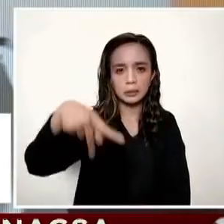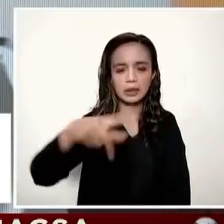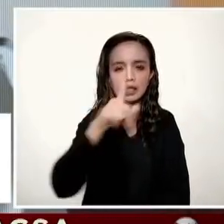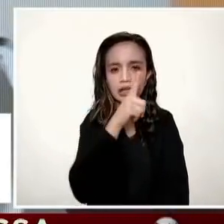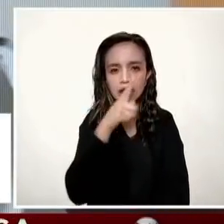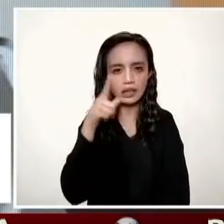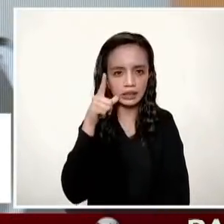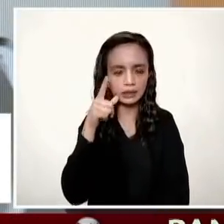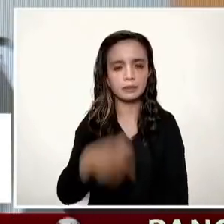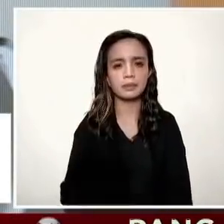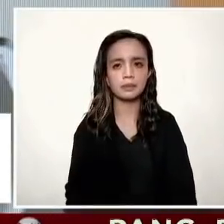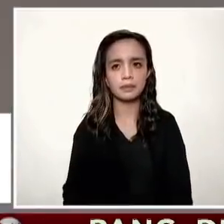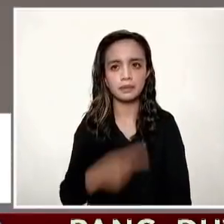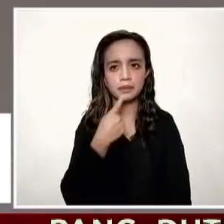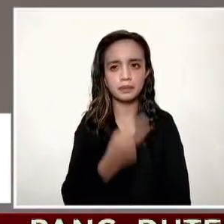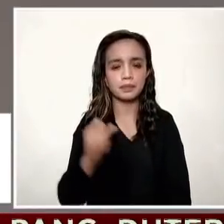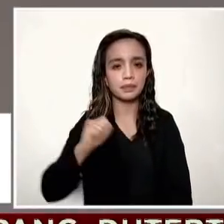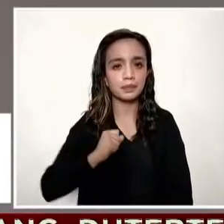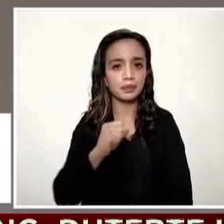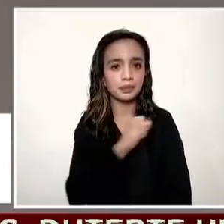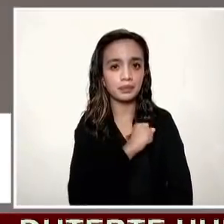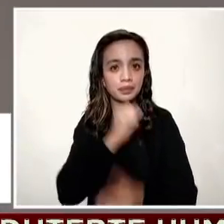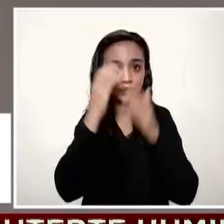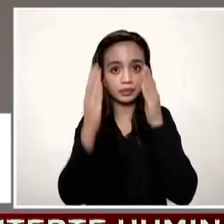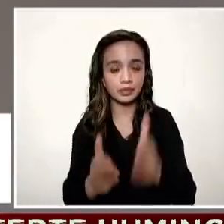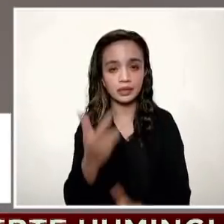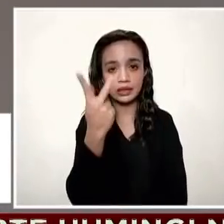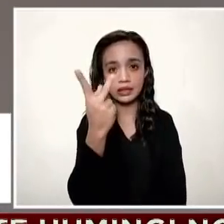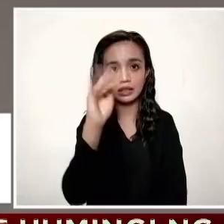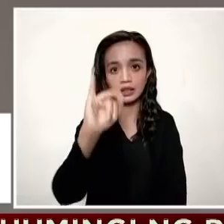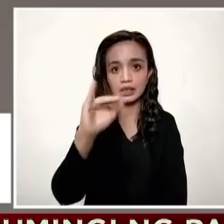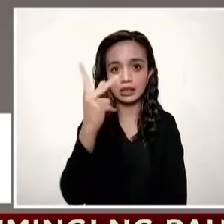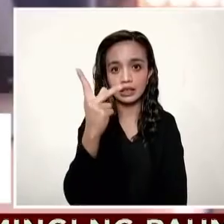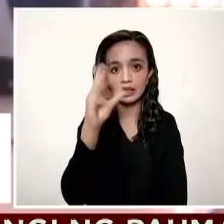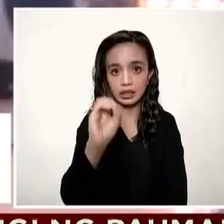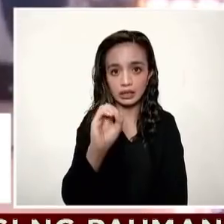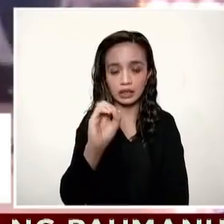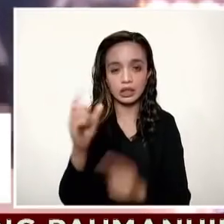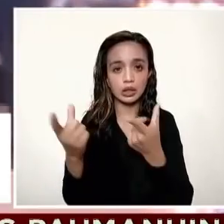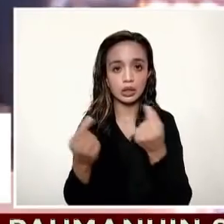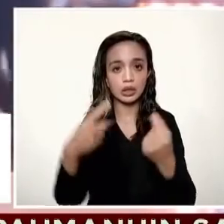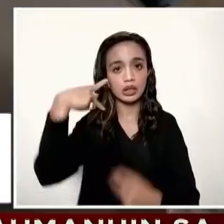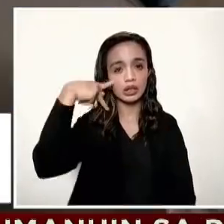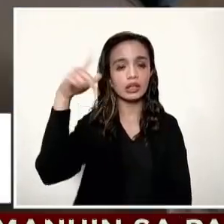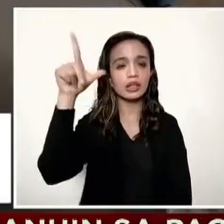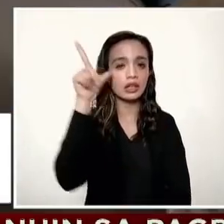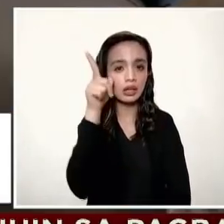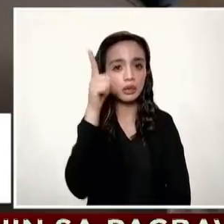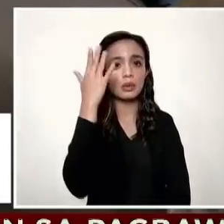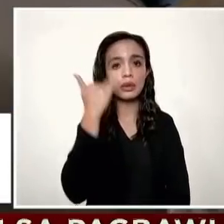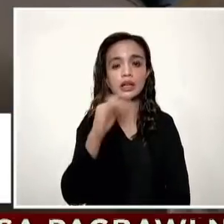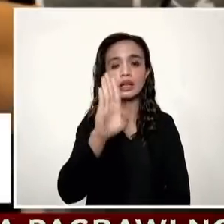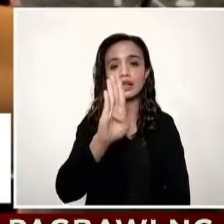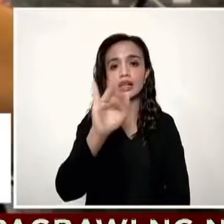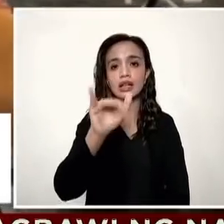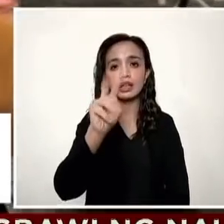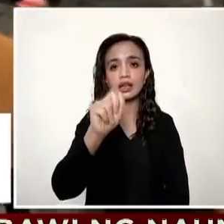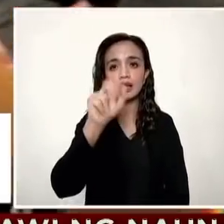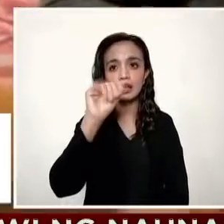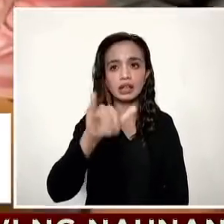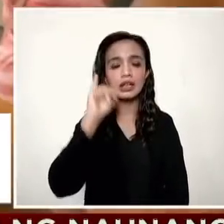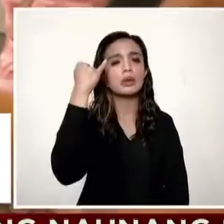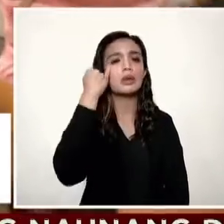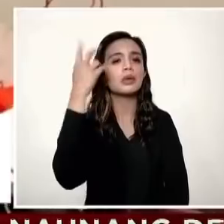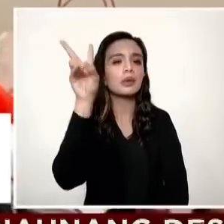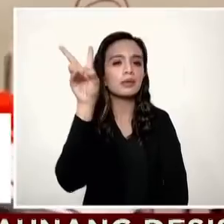Party President Senator Kiko Pangilinan, makikipagpulong sila kina Senador Panfilo Lacson, Nancy Binay, Joel Villanueva at